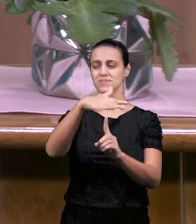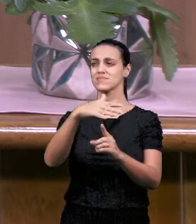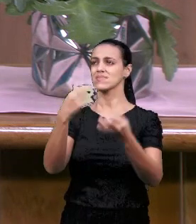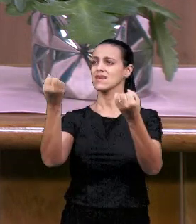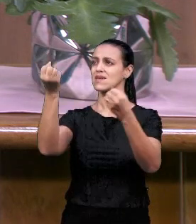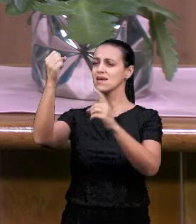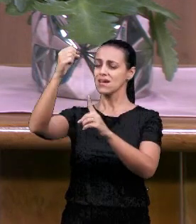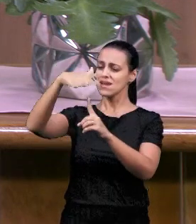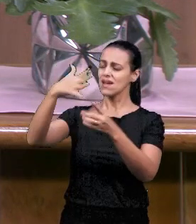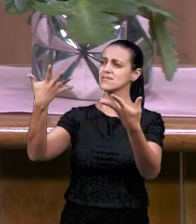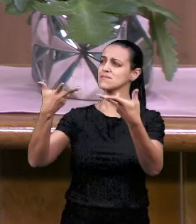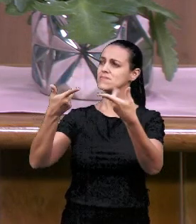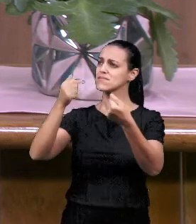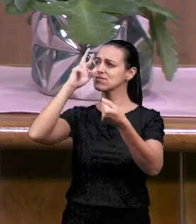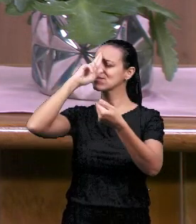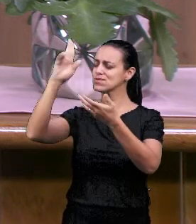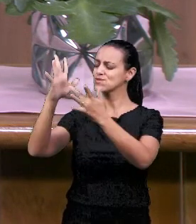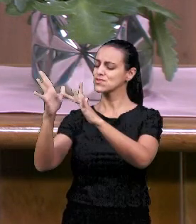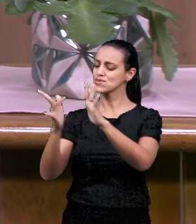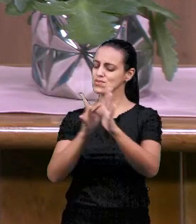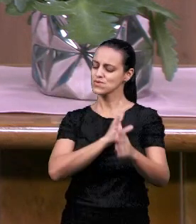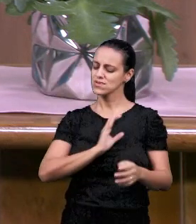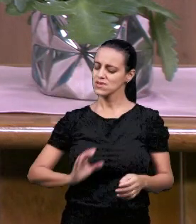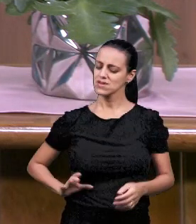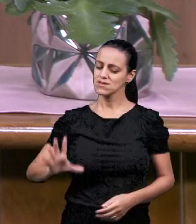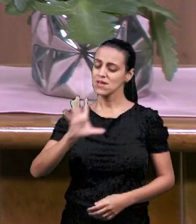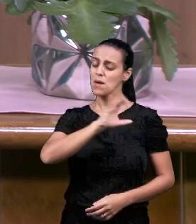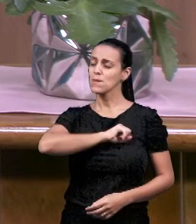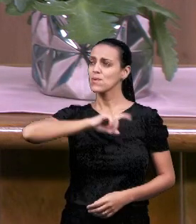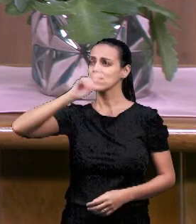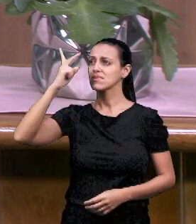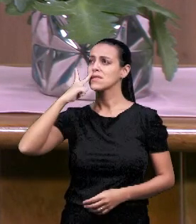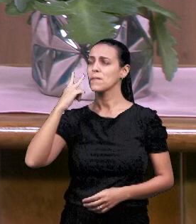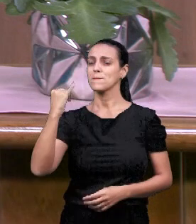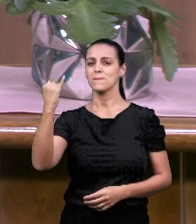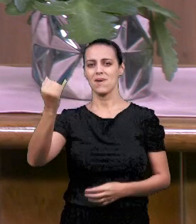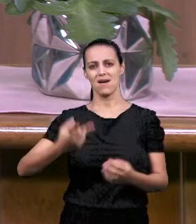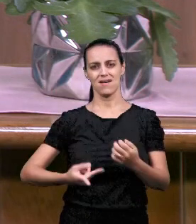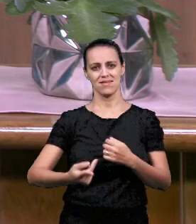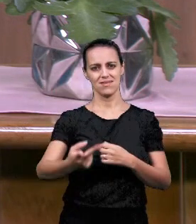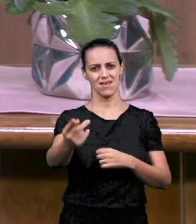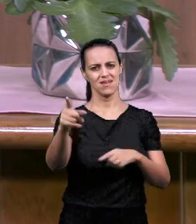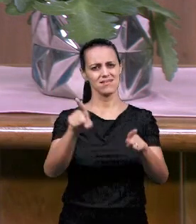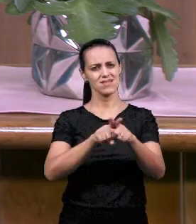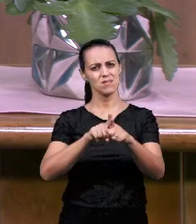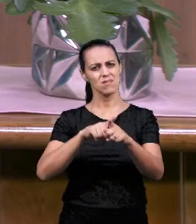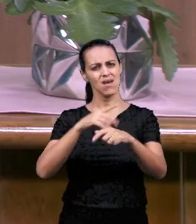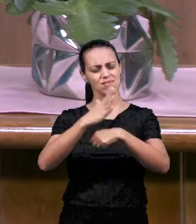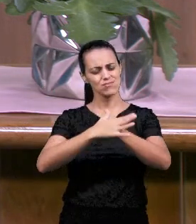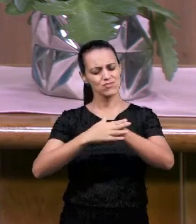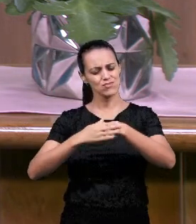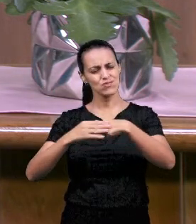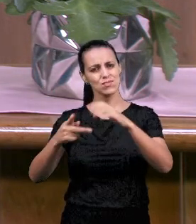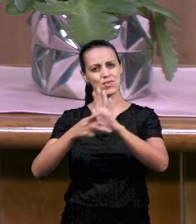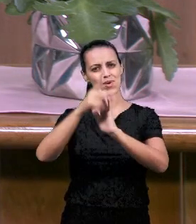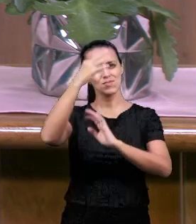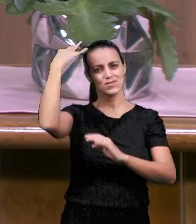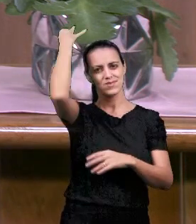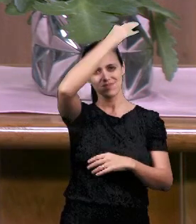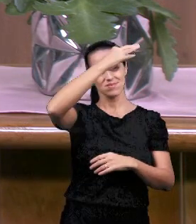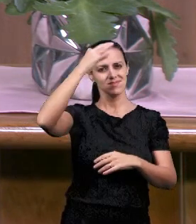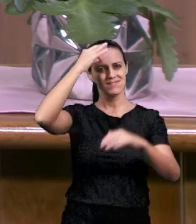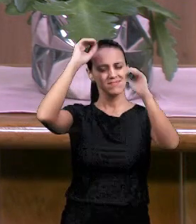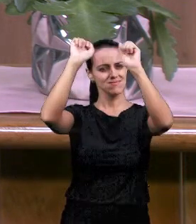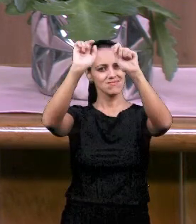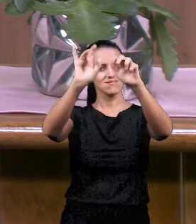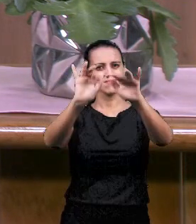grâce merveilleuse du Seigneur et Sauveur Jésus-Christ, l'amour de Dieu, notre Père éternel, les douces, saintes et éternelles consolations du Saint-Esprit